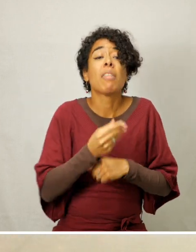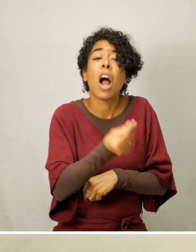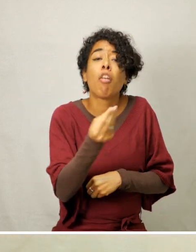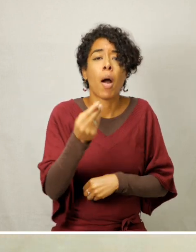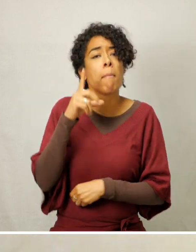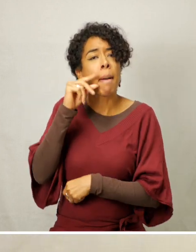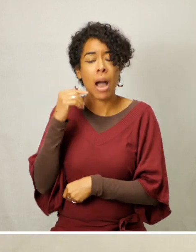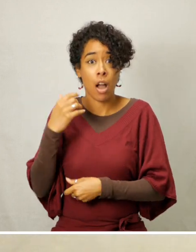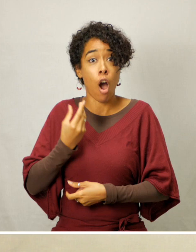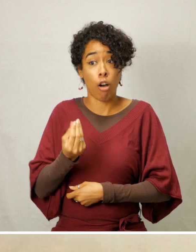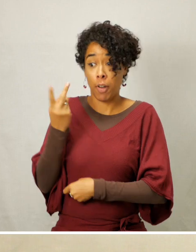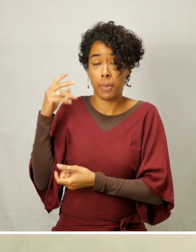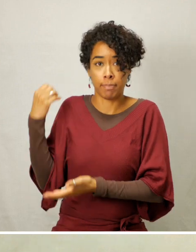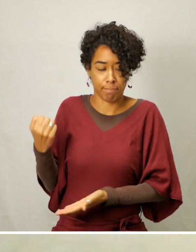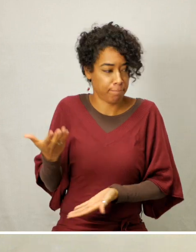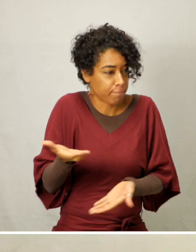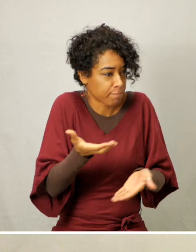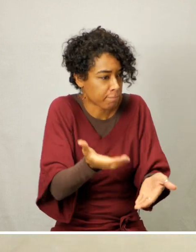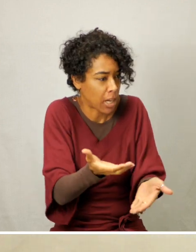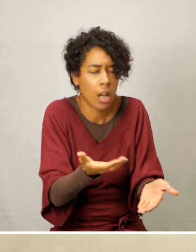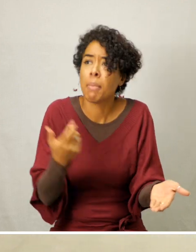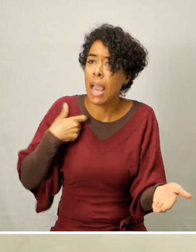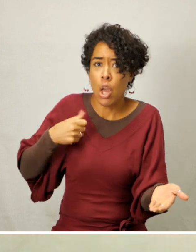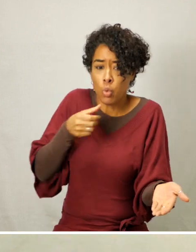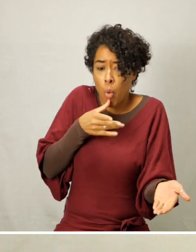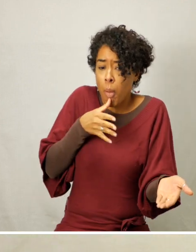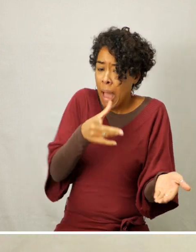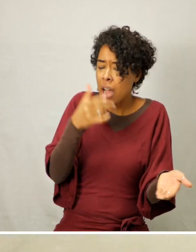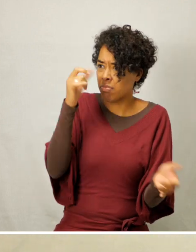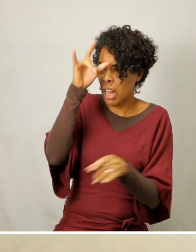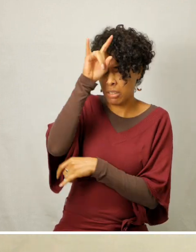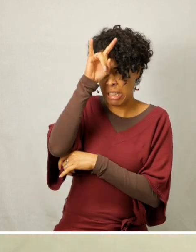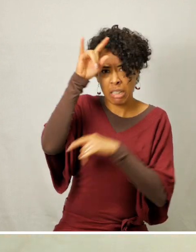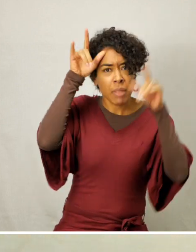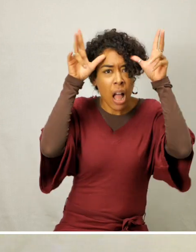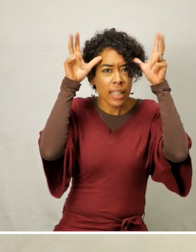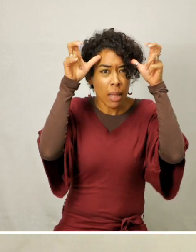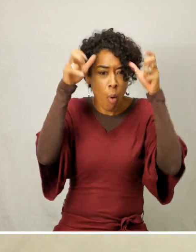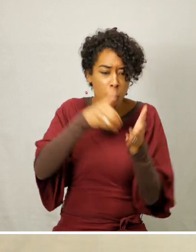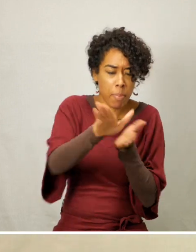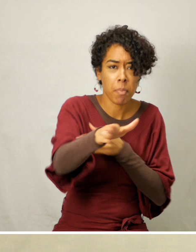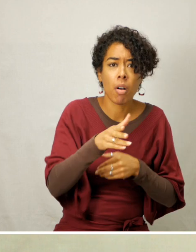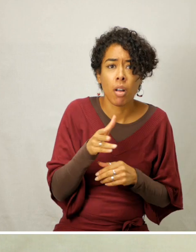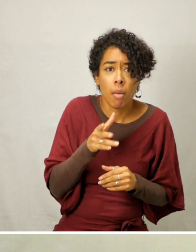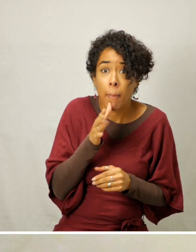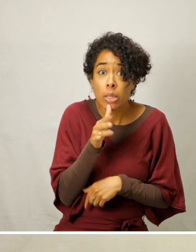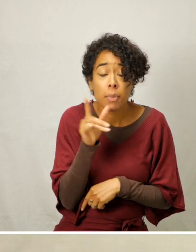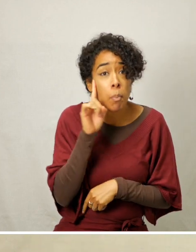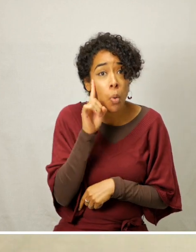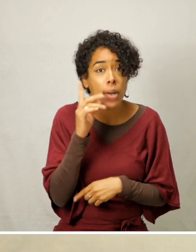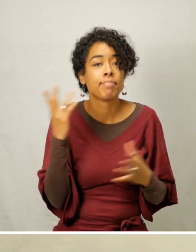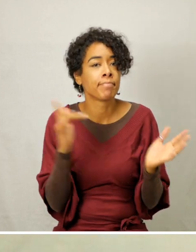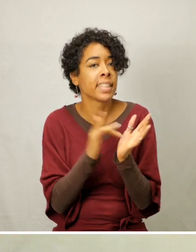qu'un papa leur avait apporté. Et puis, ils vont poser cette question, mais pourquoi on n'a pas pu chasser ce démon? Et puis Jésus va leur répondre, c'est à cause de votre